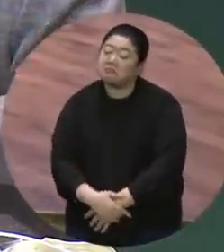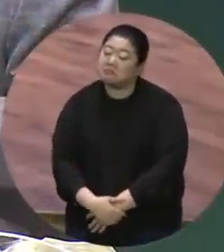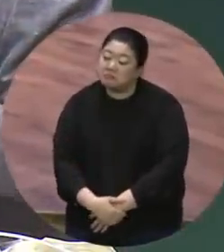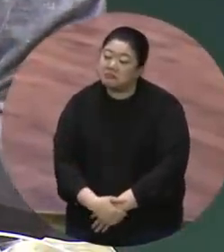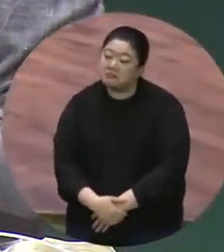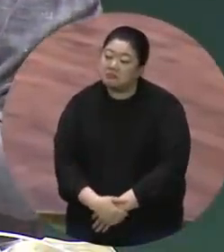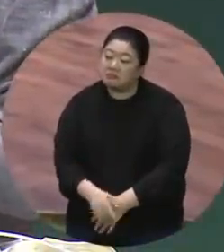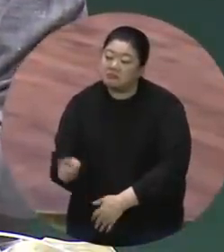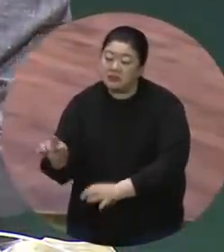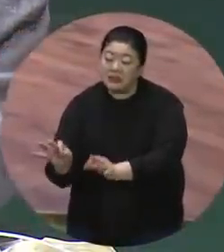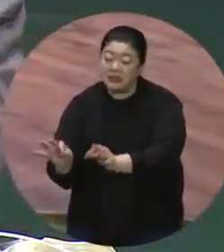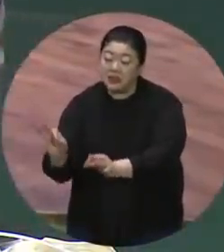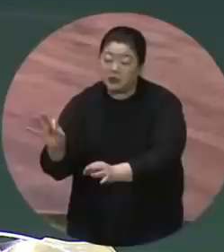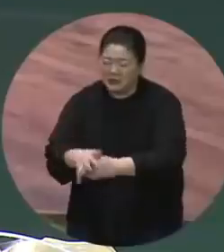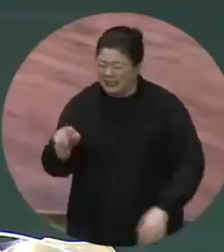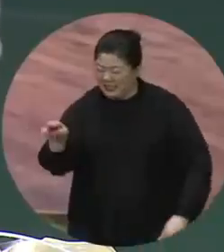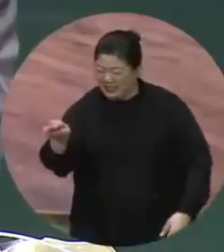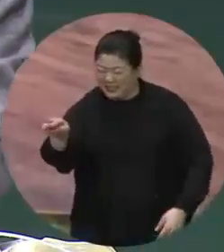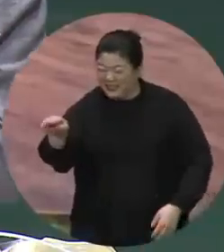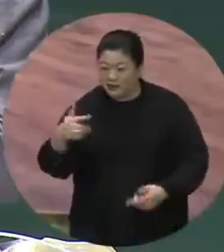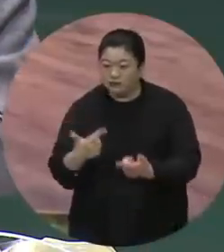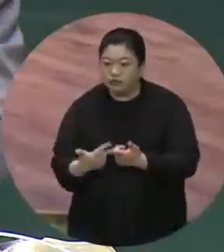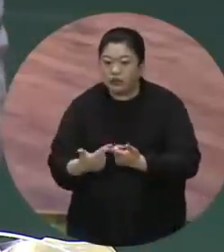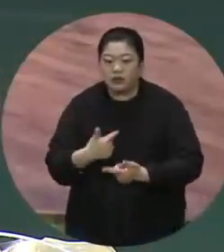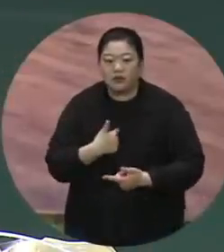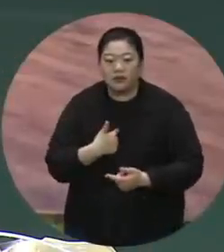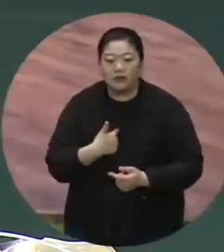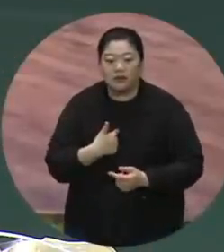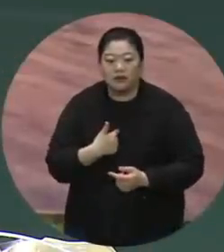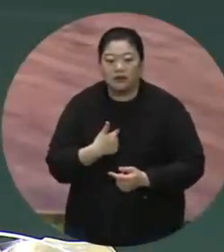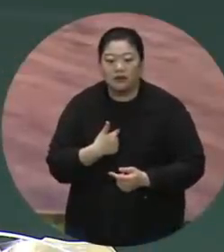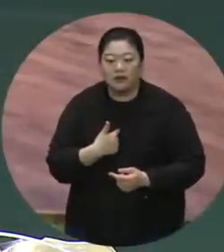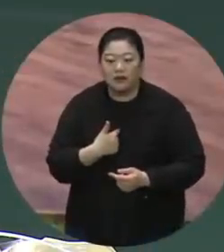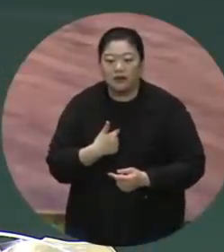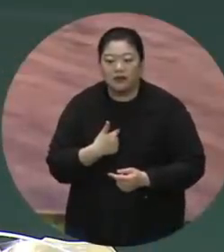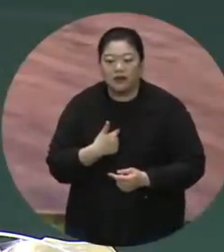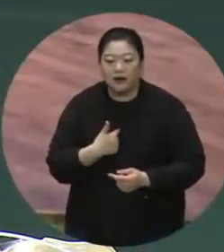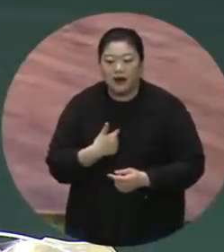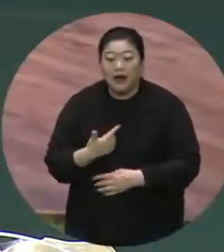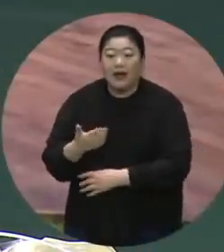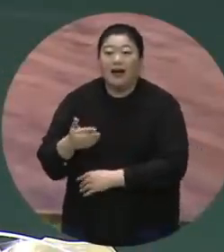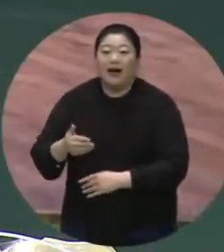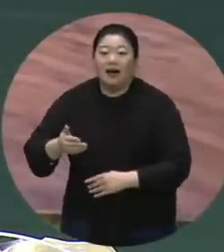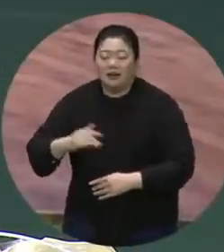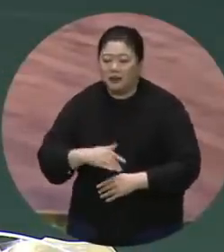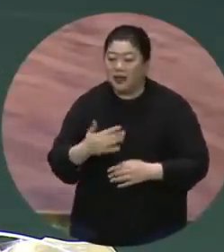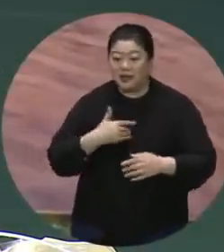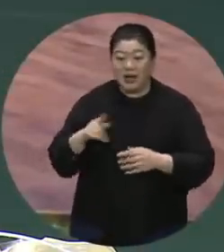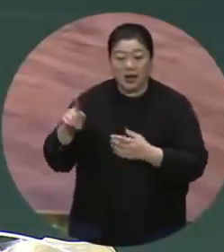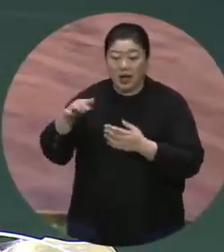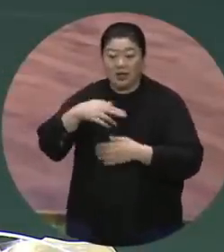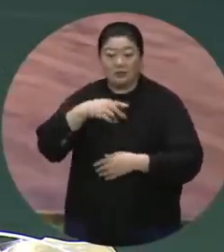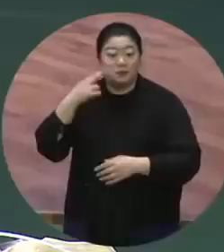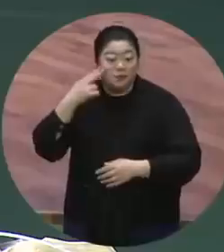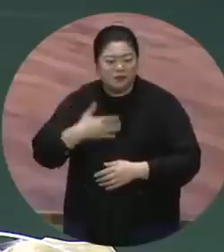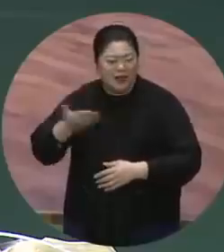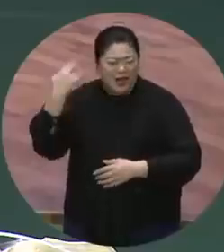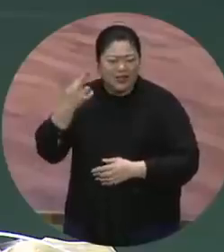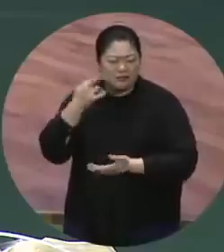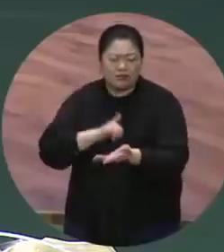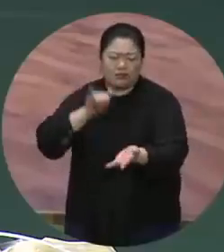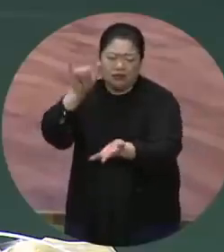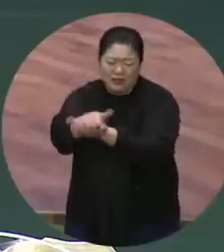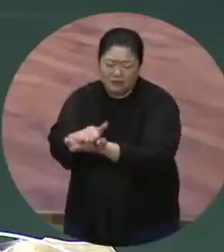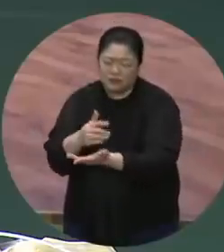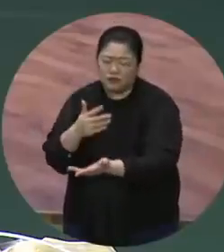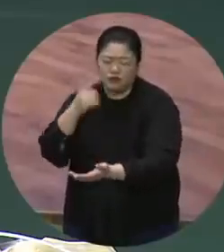근데 이 수준 높은 사람 미국 같은 데는 나쁜 건 안 보여요. 좋은 거만 봐요. You beautiful, perfect 이런 말